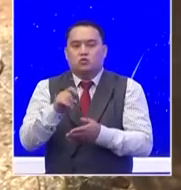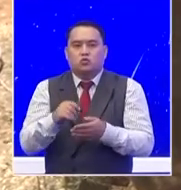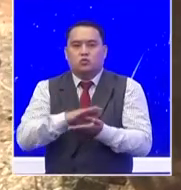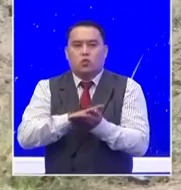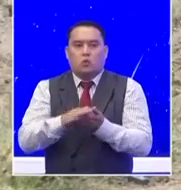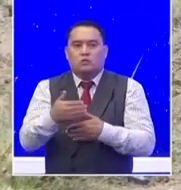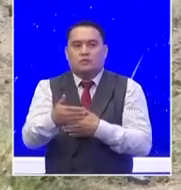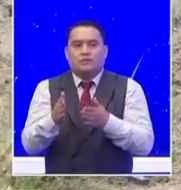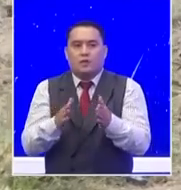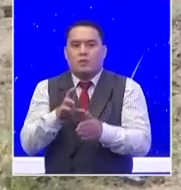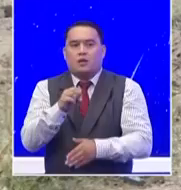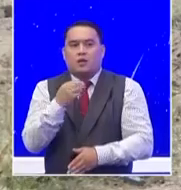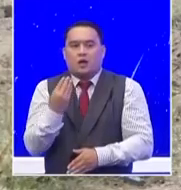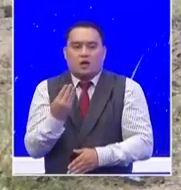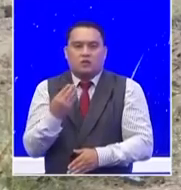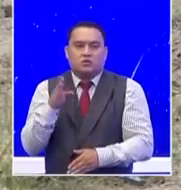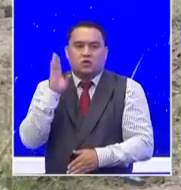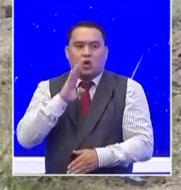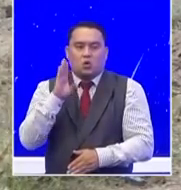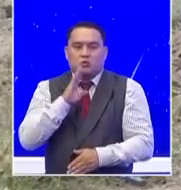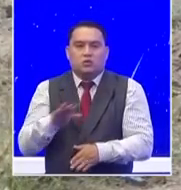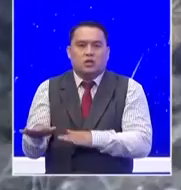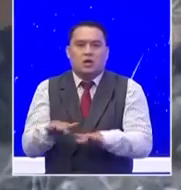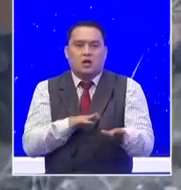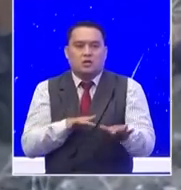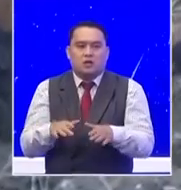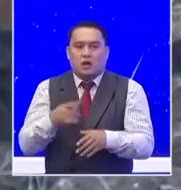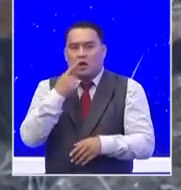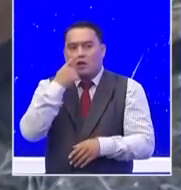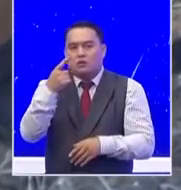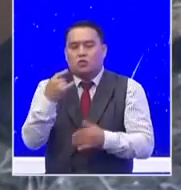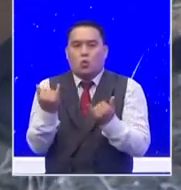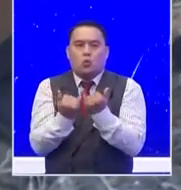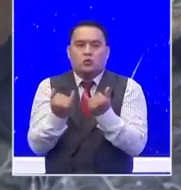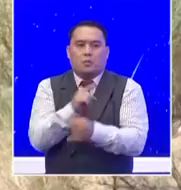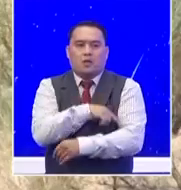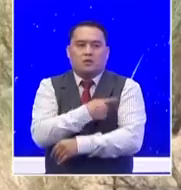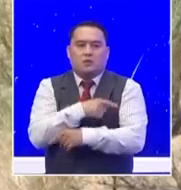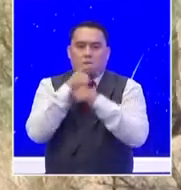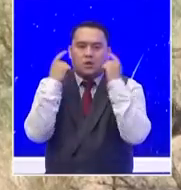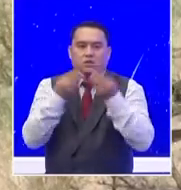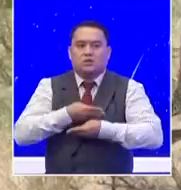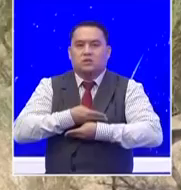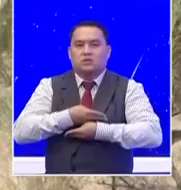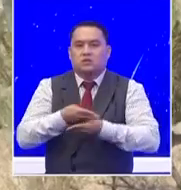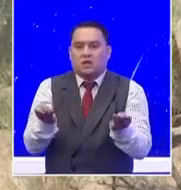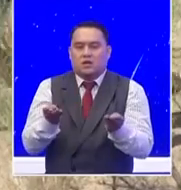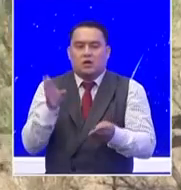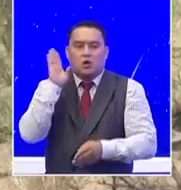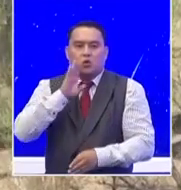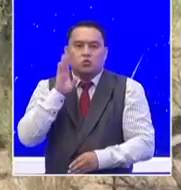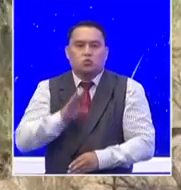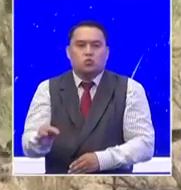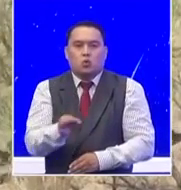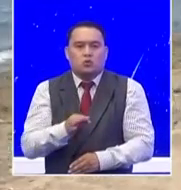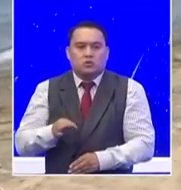қоқыс жинады. Балқаш көлінің жағасында экоакция ұйымдастырып, алыс жақыннан келген меймандарға медициналық маска таратты. Жалпы көл жағасында қоқыс